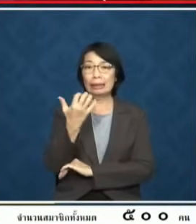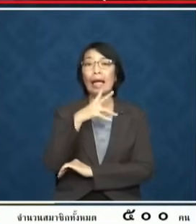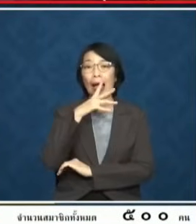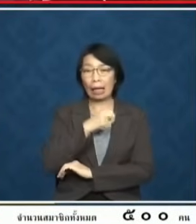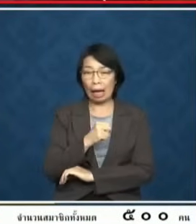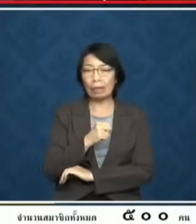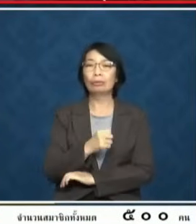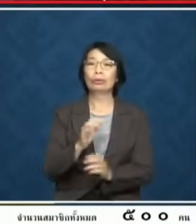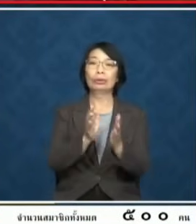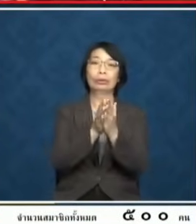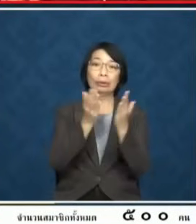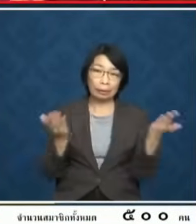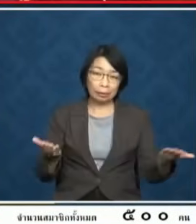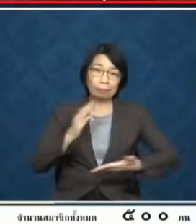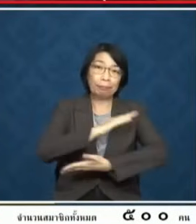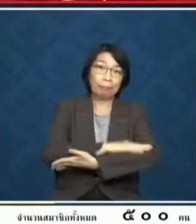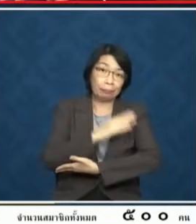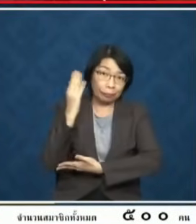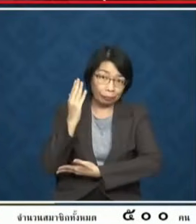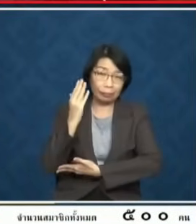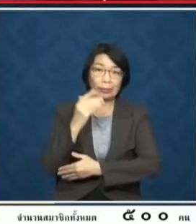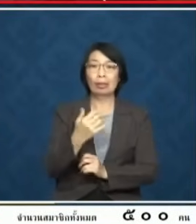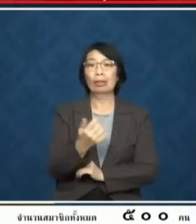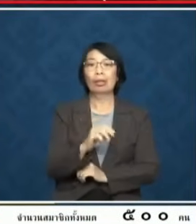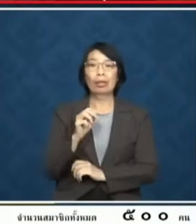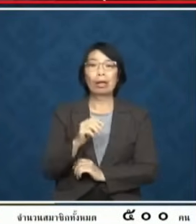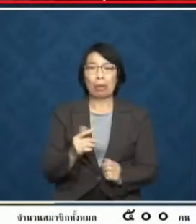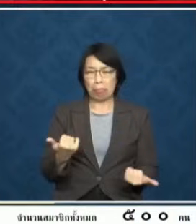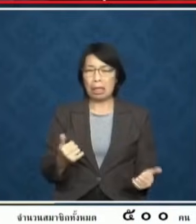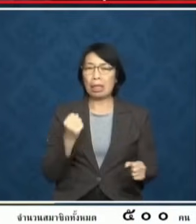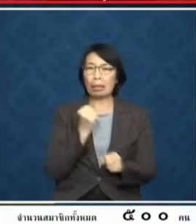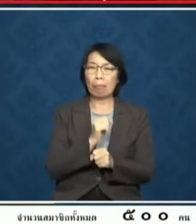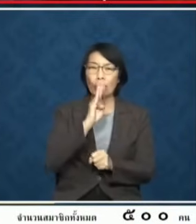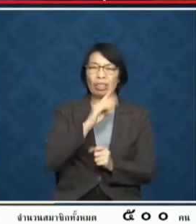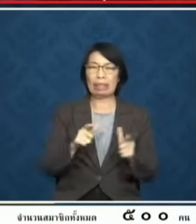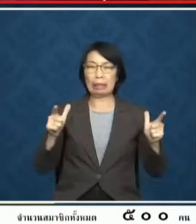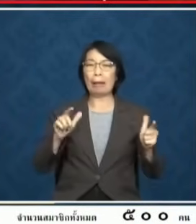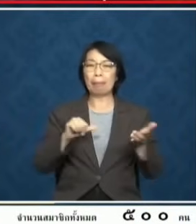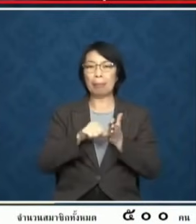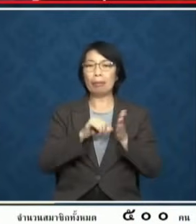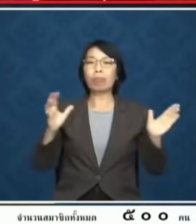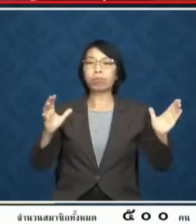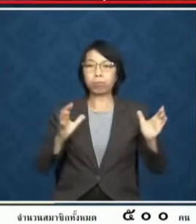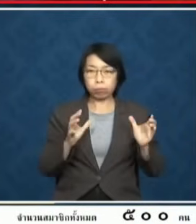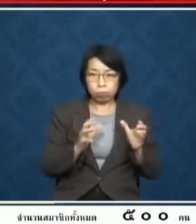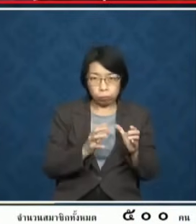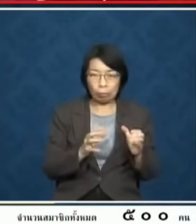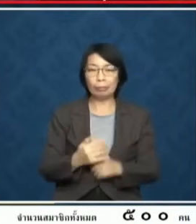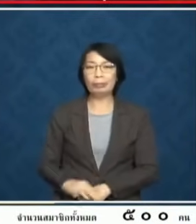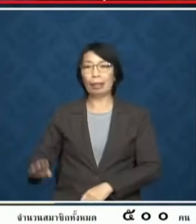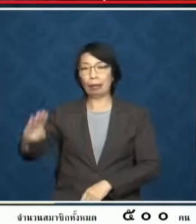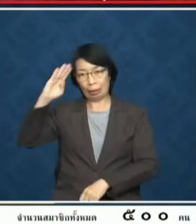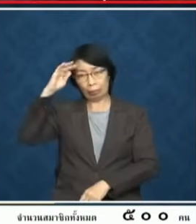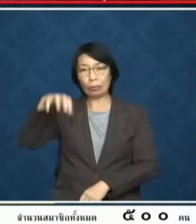ทั้งหนังสือพิมพ์วิทยุโทรทัศน์ลดขนาดทางธุรกิจค่ะบางรายต้องปิดตัวลงแต่กองทัพยังมี